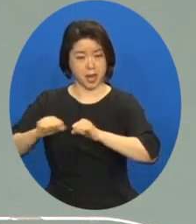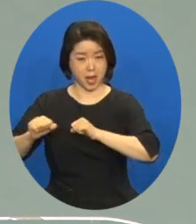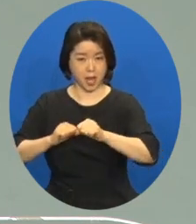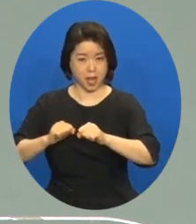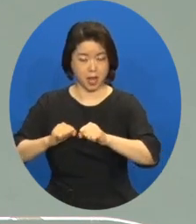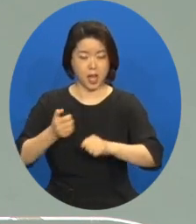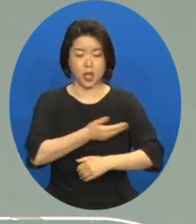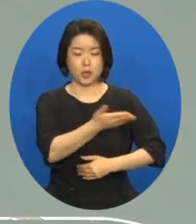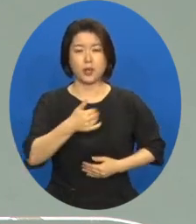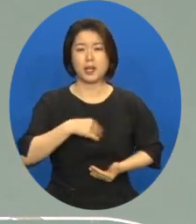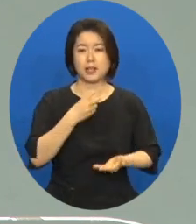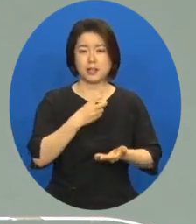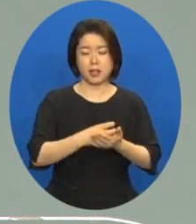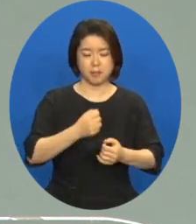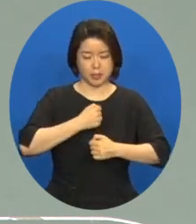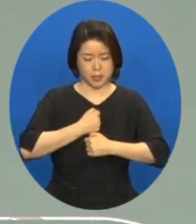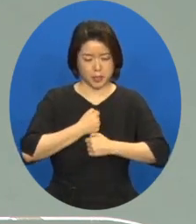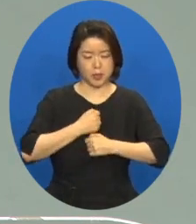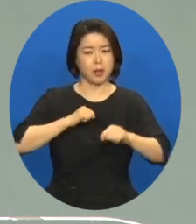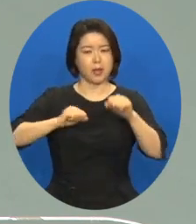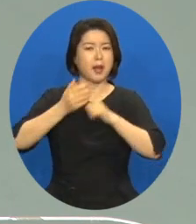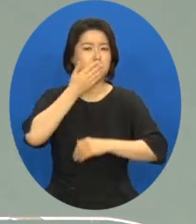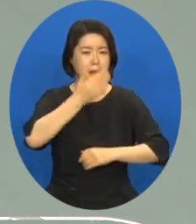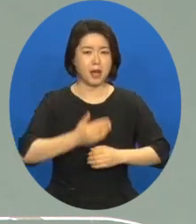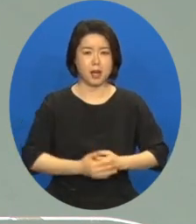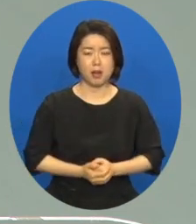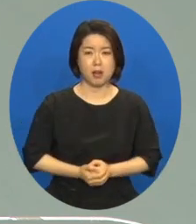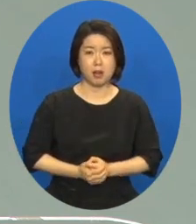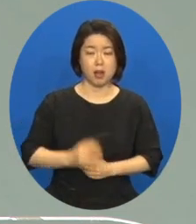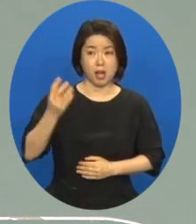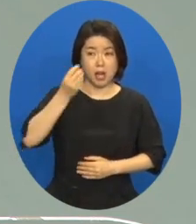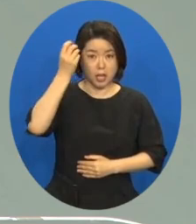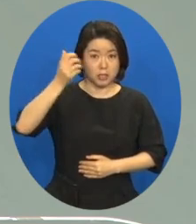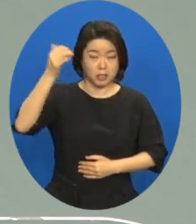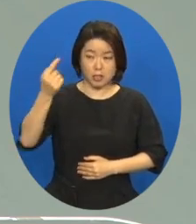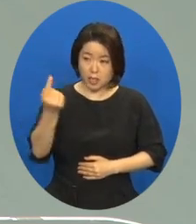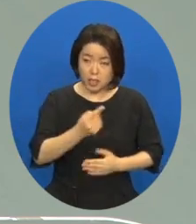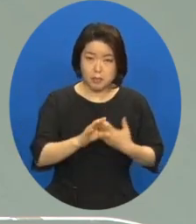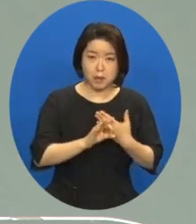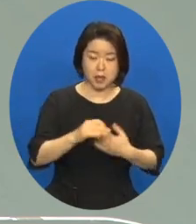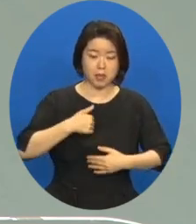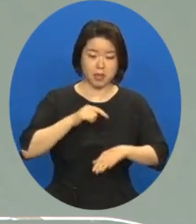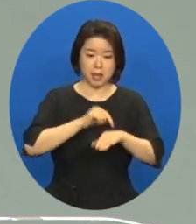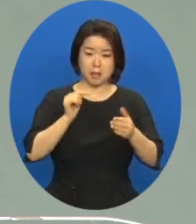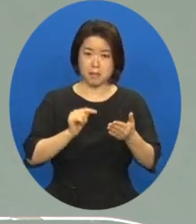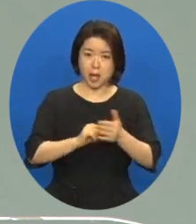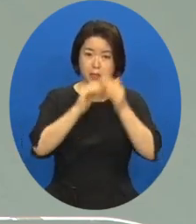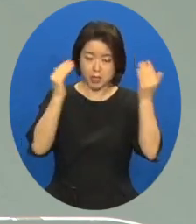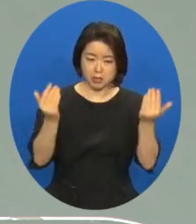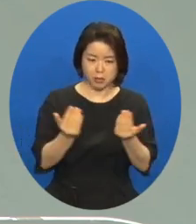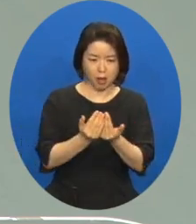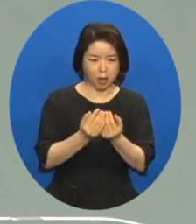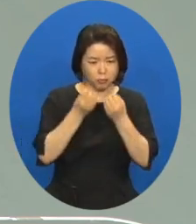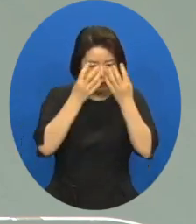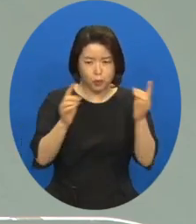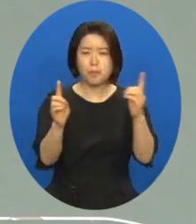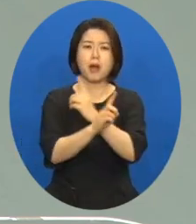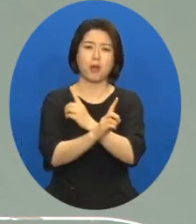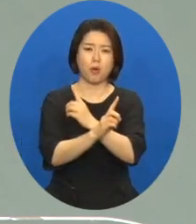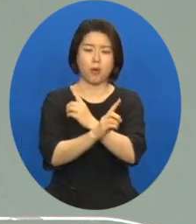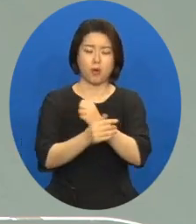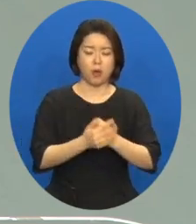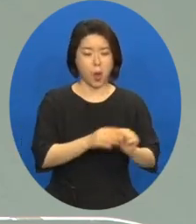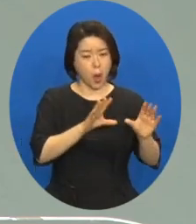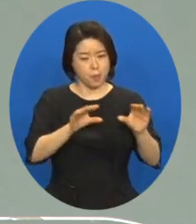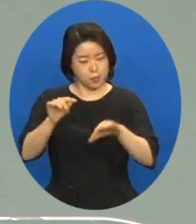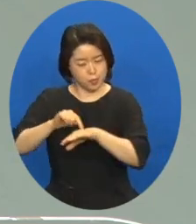너희가 내 규례를 지켜 행할지라. 성령이 임하시면 마음이 그냥 다 뒤집어져요. 부드러운